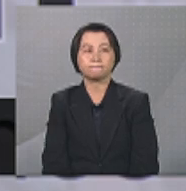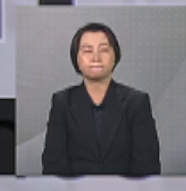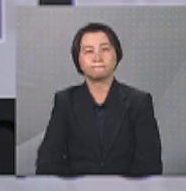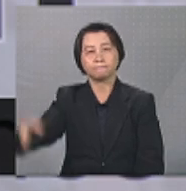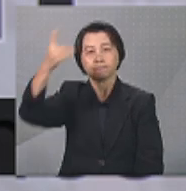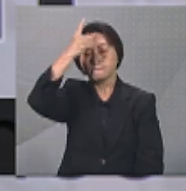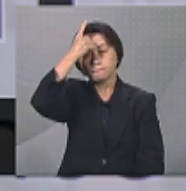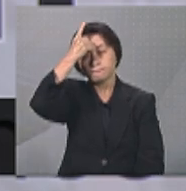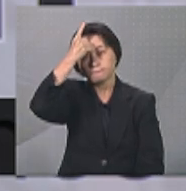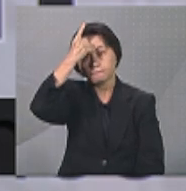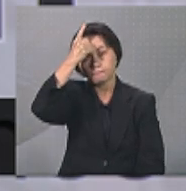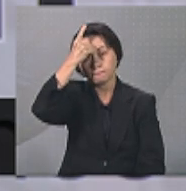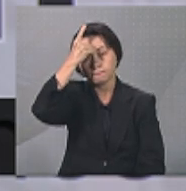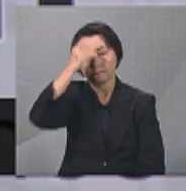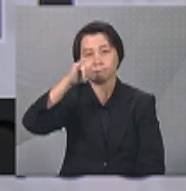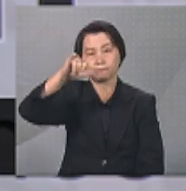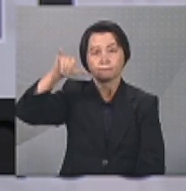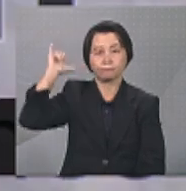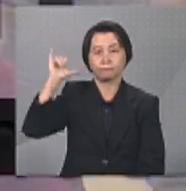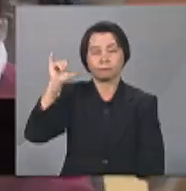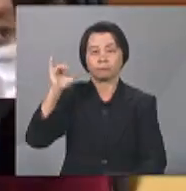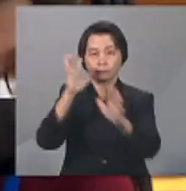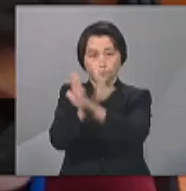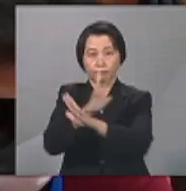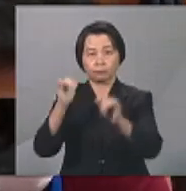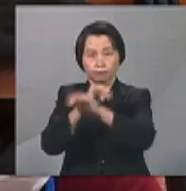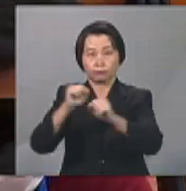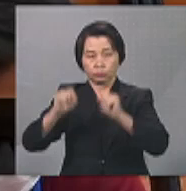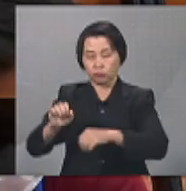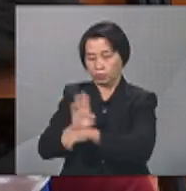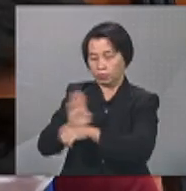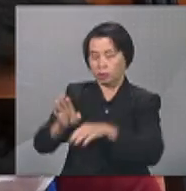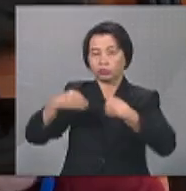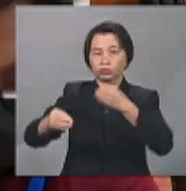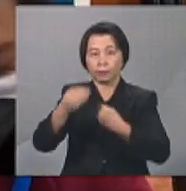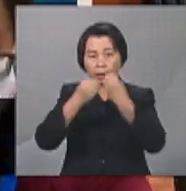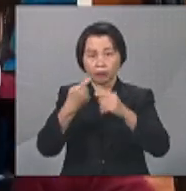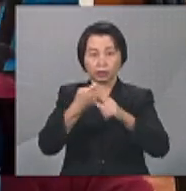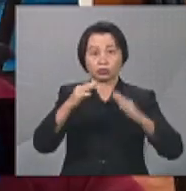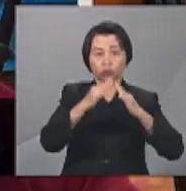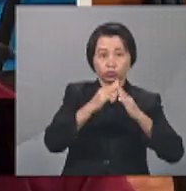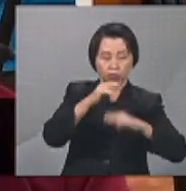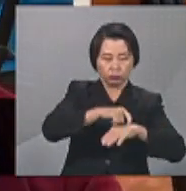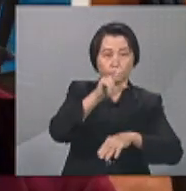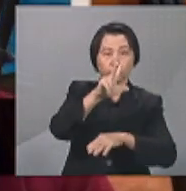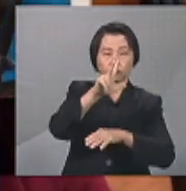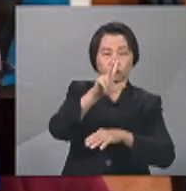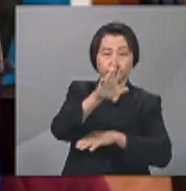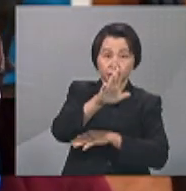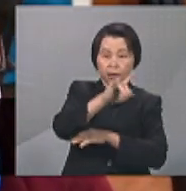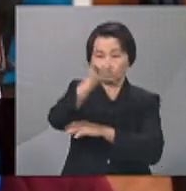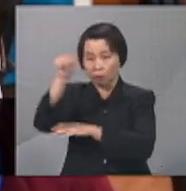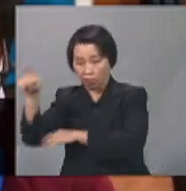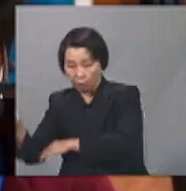Datuk, semalam Sarawak benarkan peniaga untuk jual makanan dari rumah bermula pukul 3 petang hingga 10